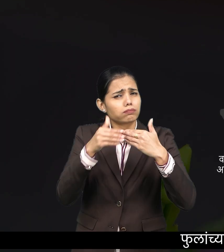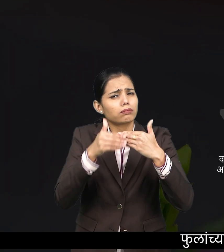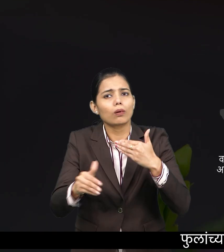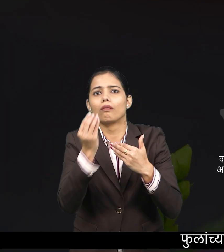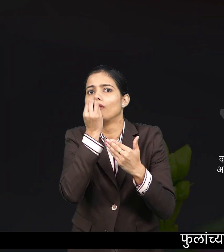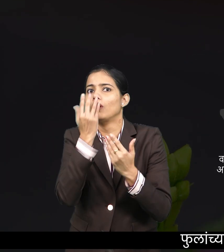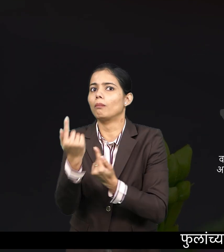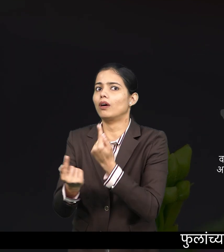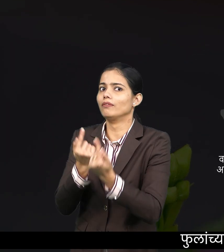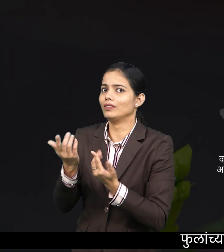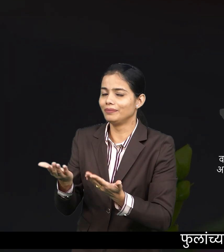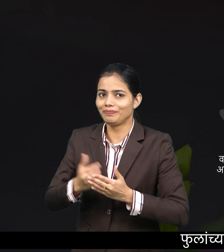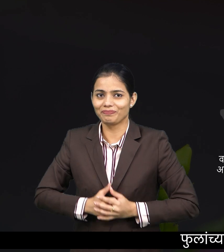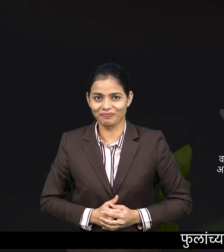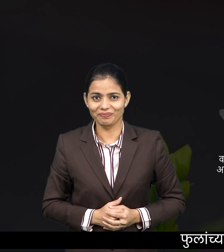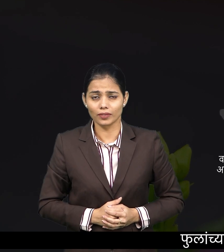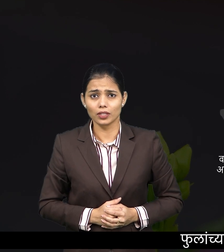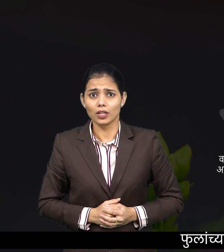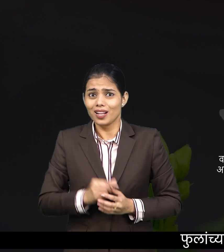रोपाचे जीवनचक्र.